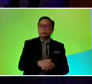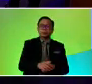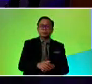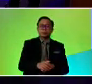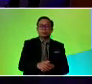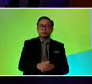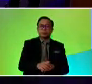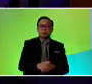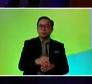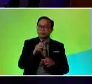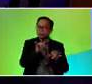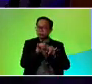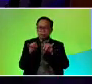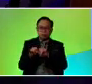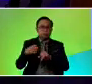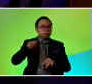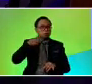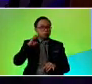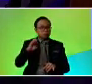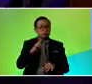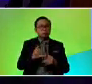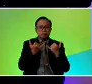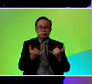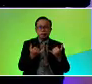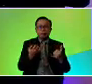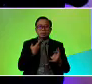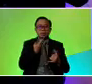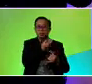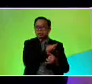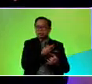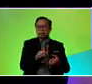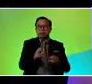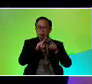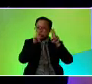6 jenis investasi oke sekarang ini kita